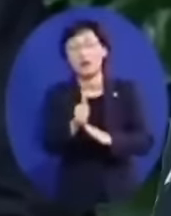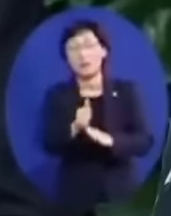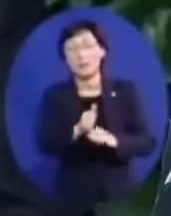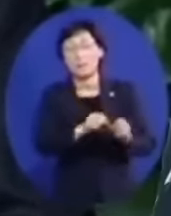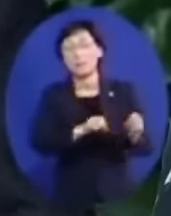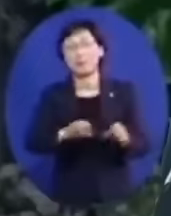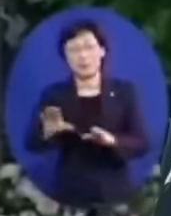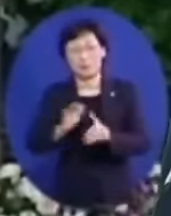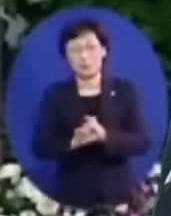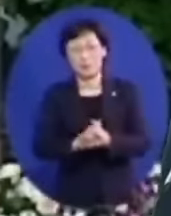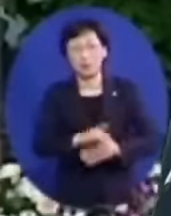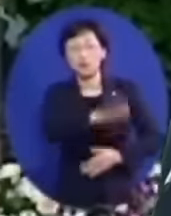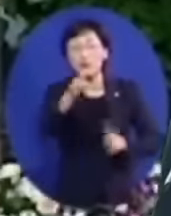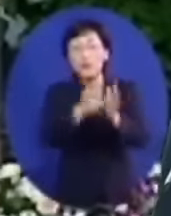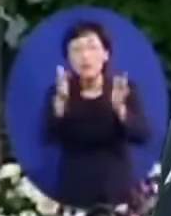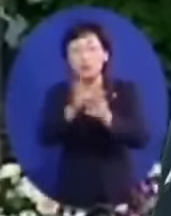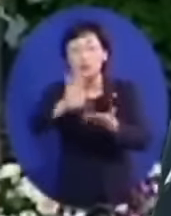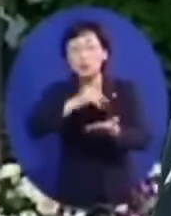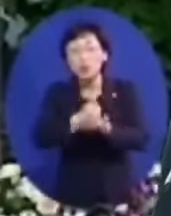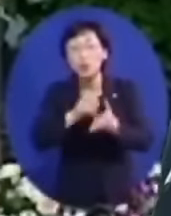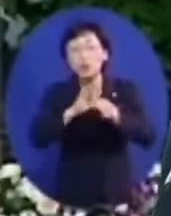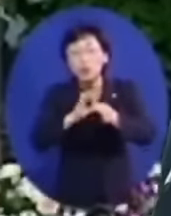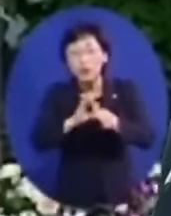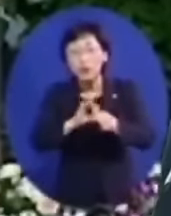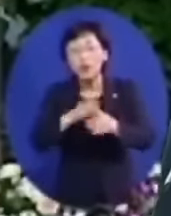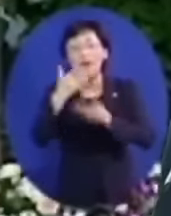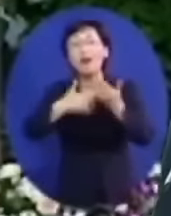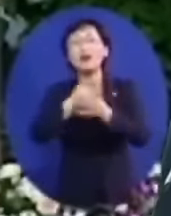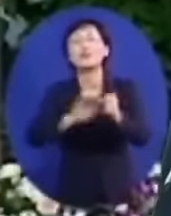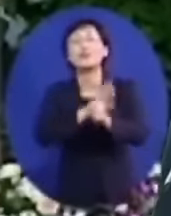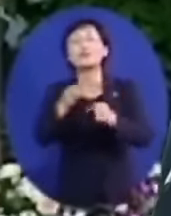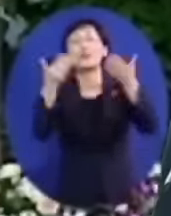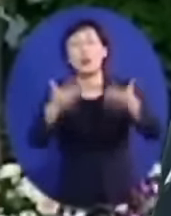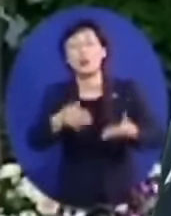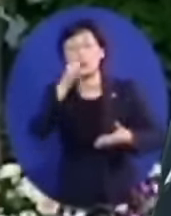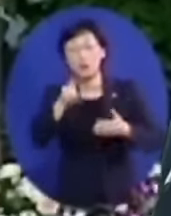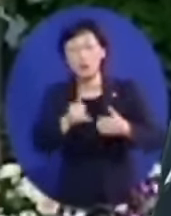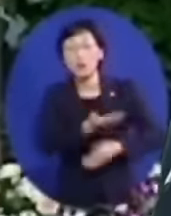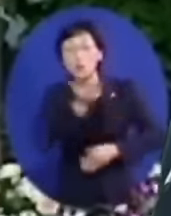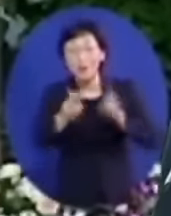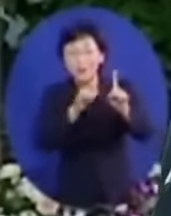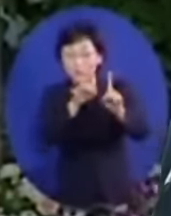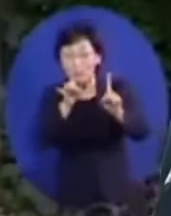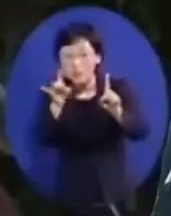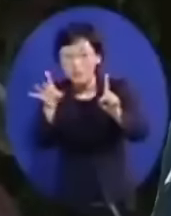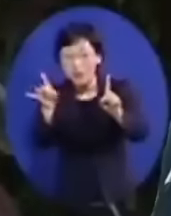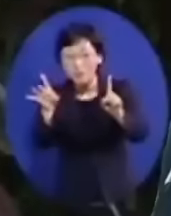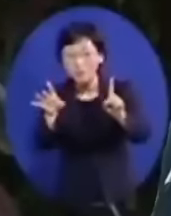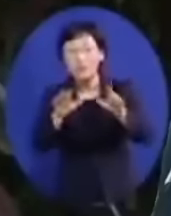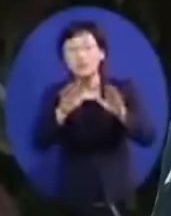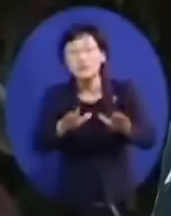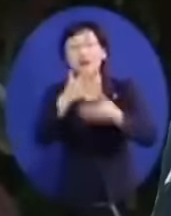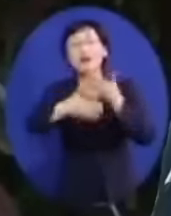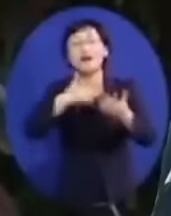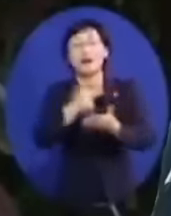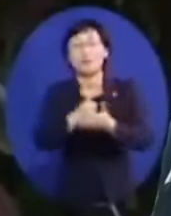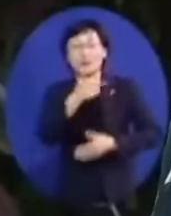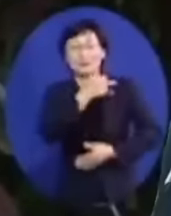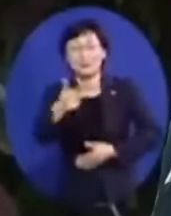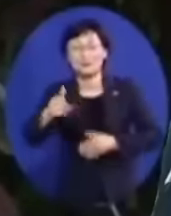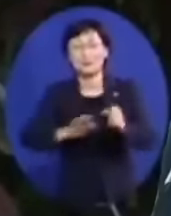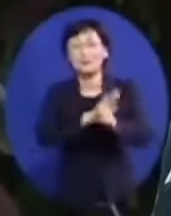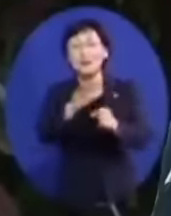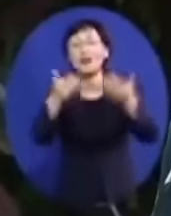우리는 예수님을 통하여 하나님의 사랑을 받고 있습니다. 여러분 한 사람 한 사람이 지금 하나님의 큰